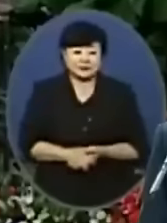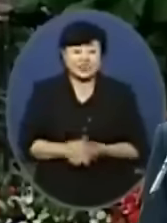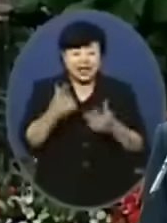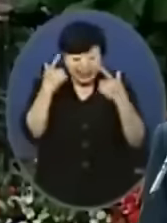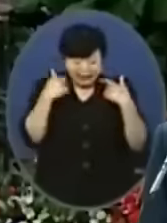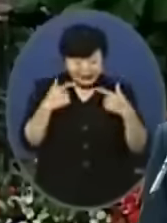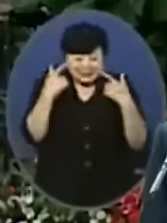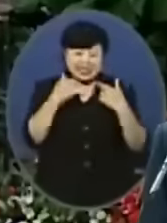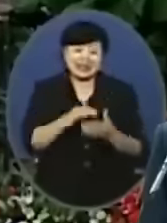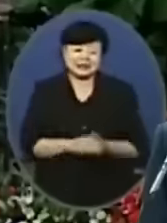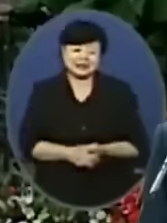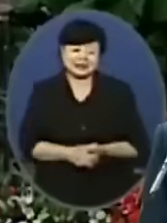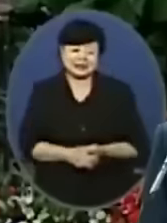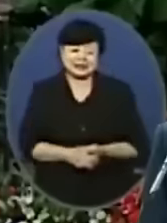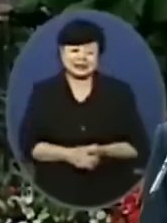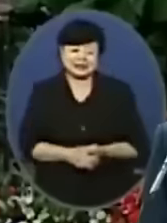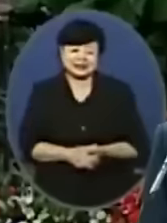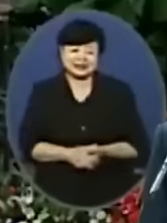언제나